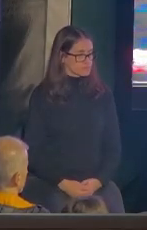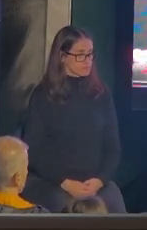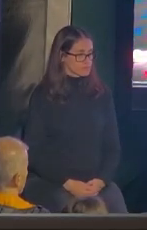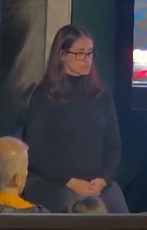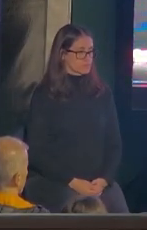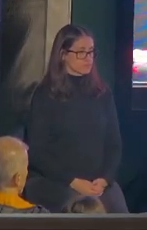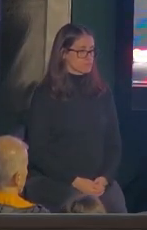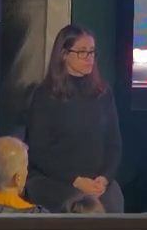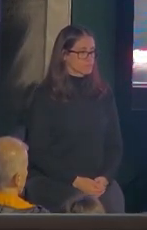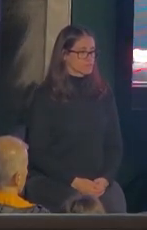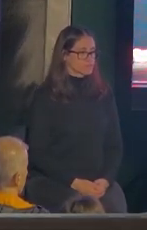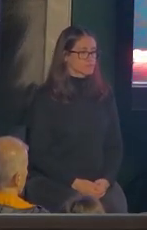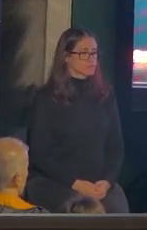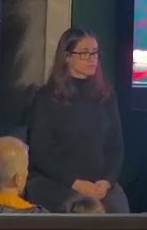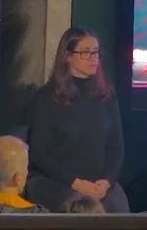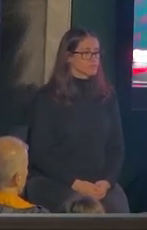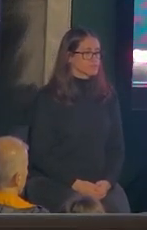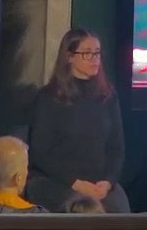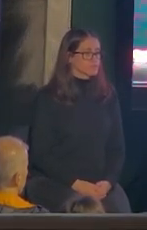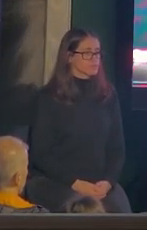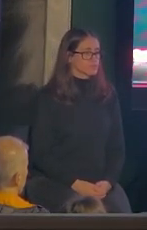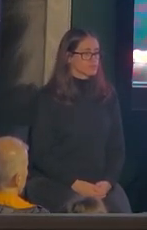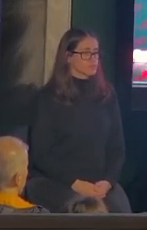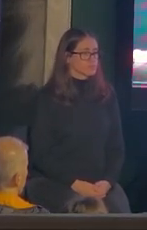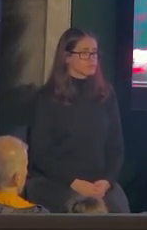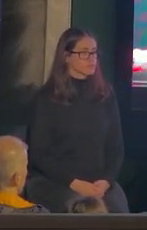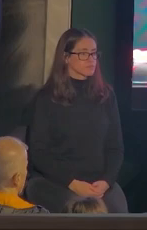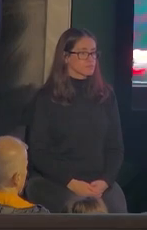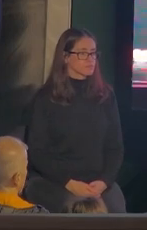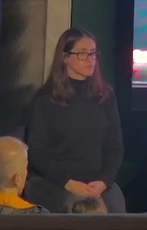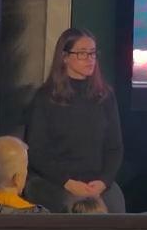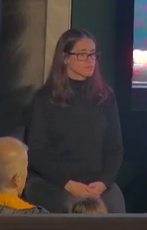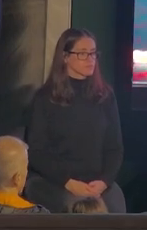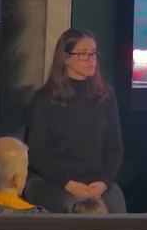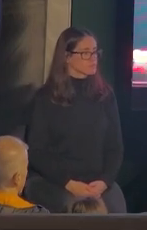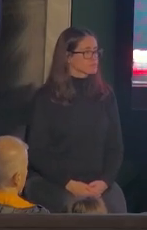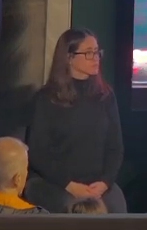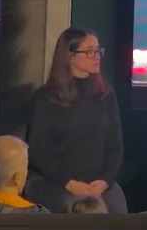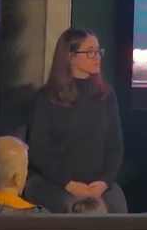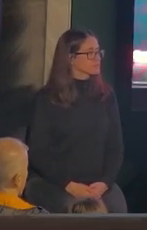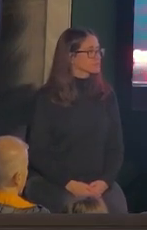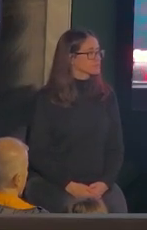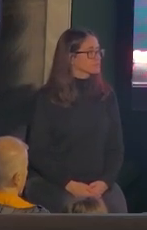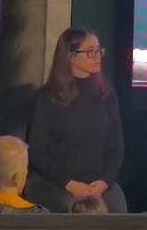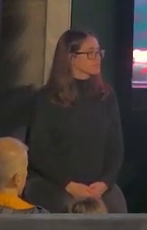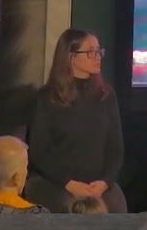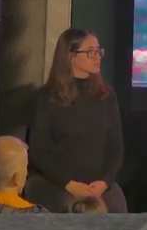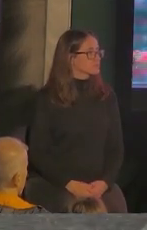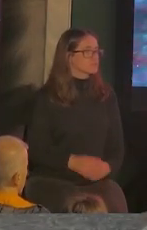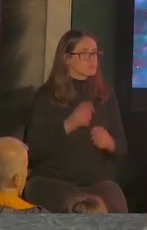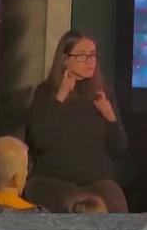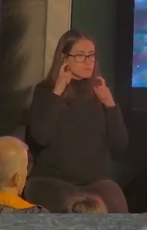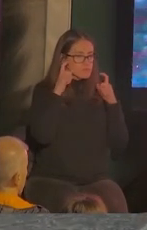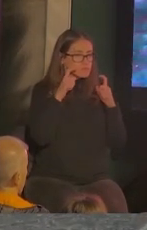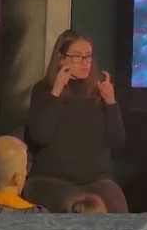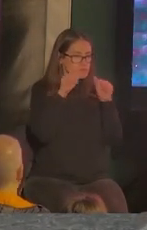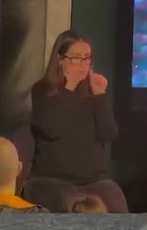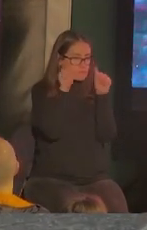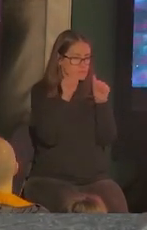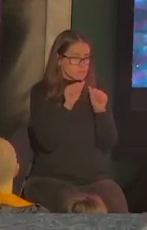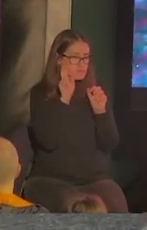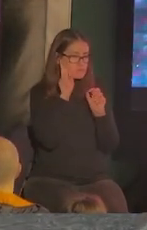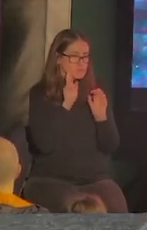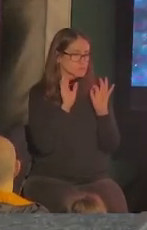I el que fem és dosificar-la dins, intentant mantenir la forma.